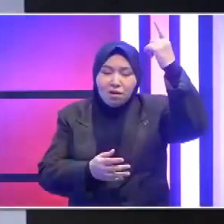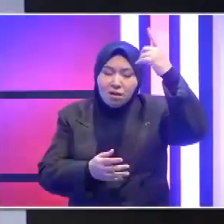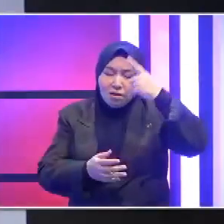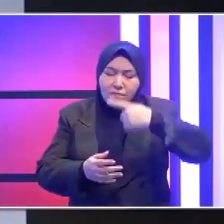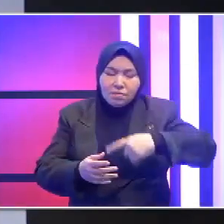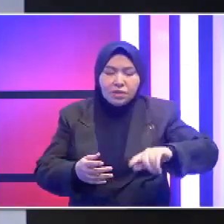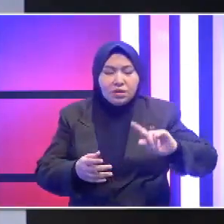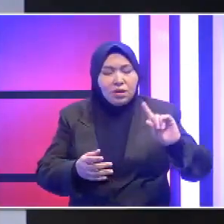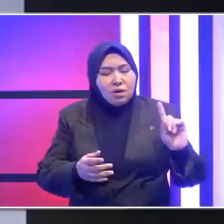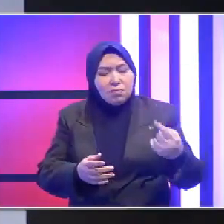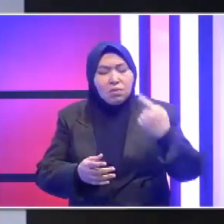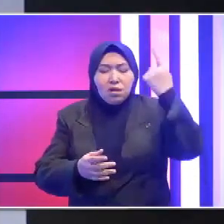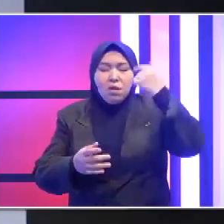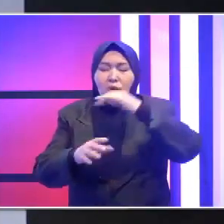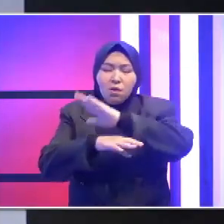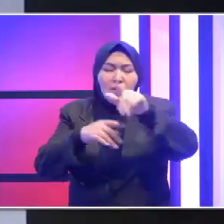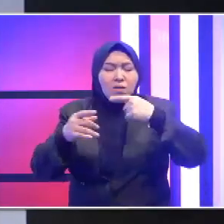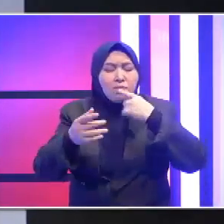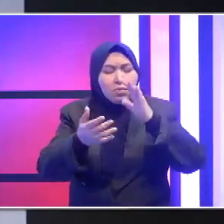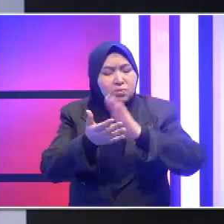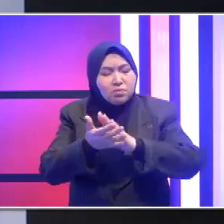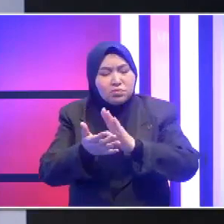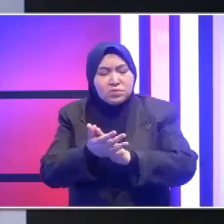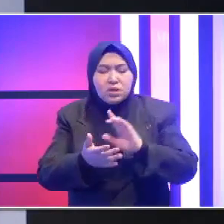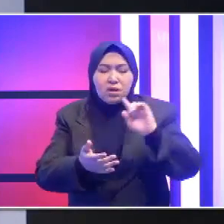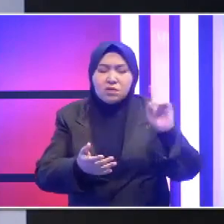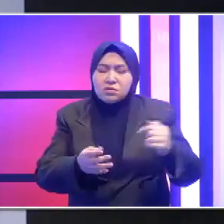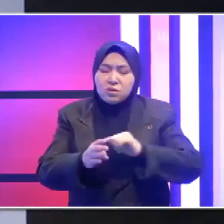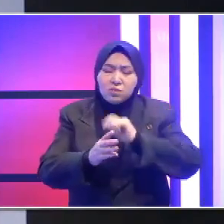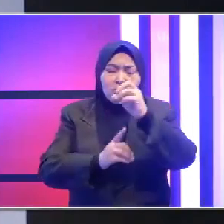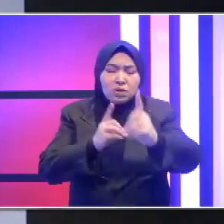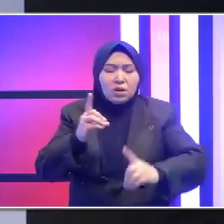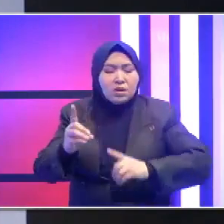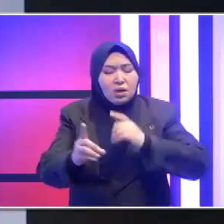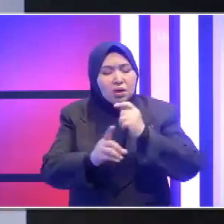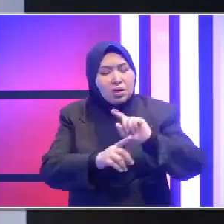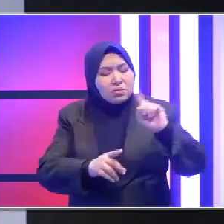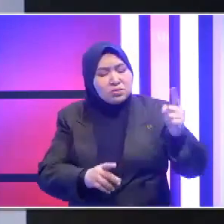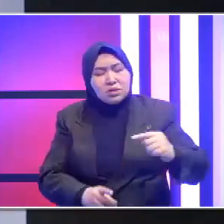Ilahailallah mulham dufil